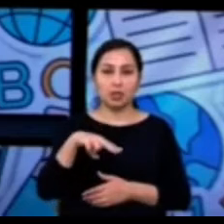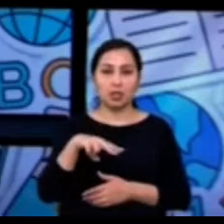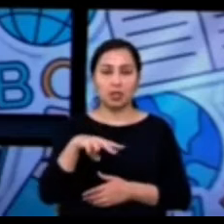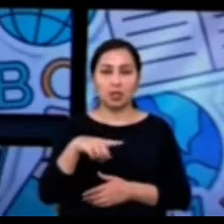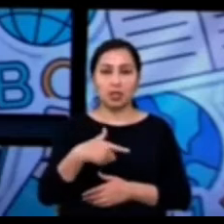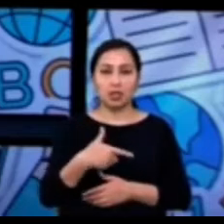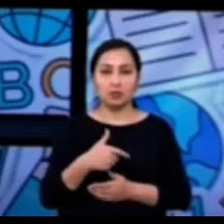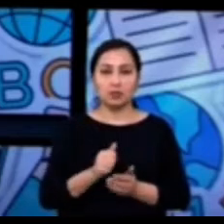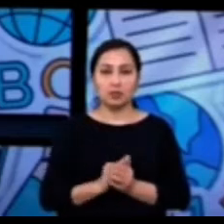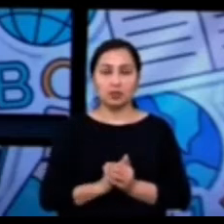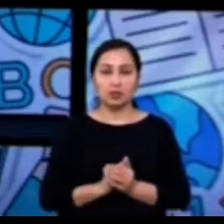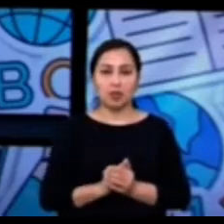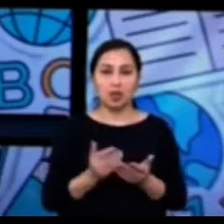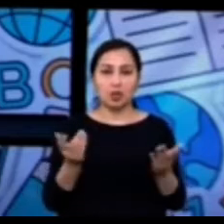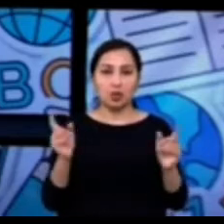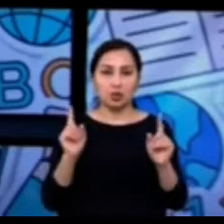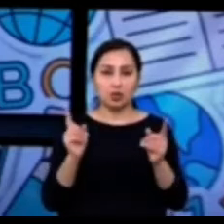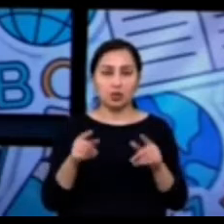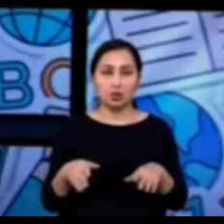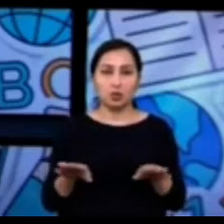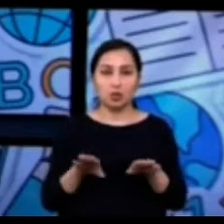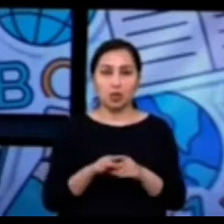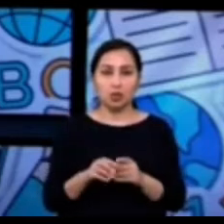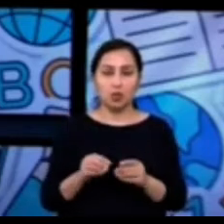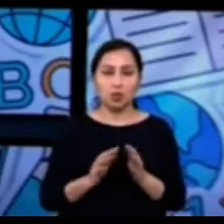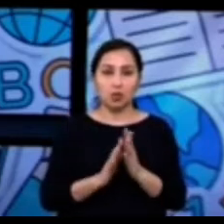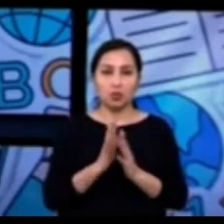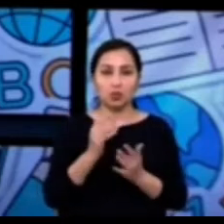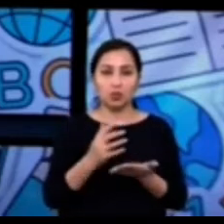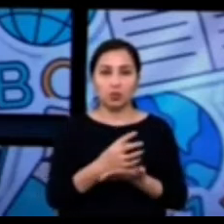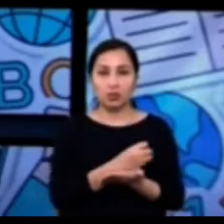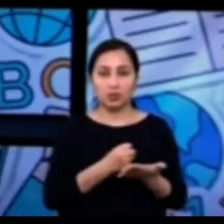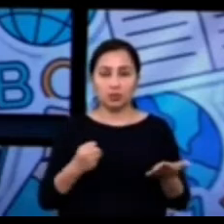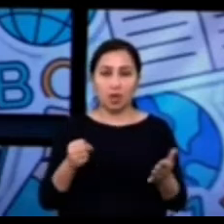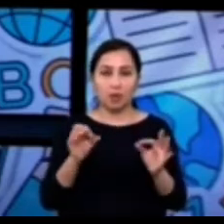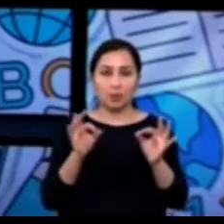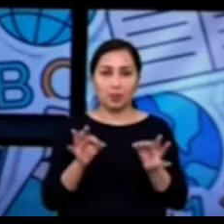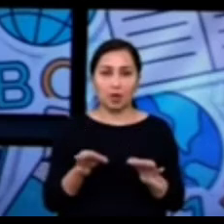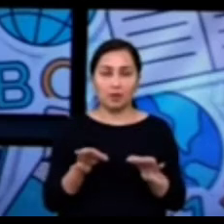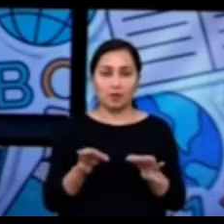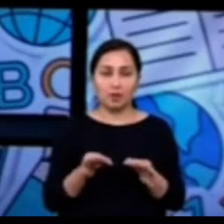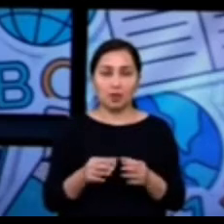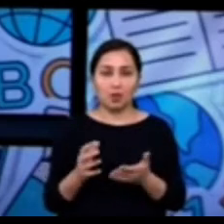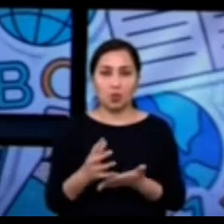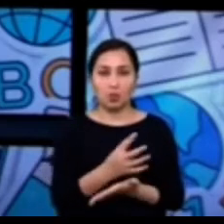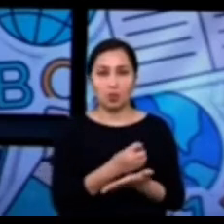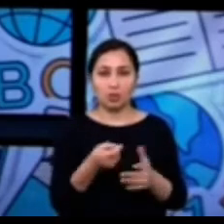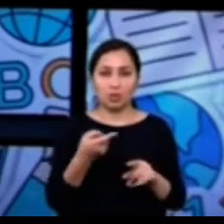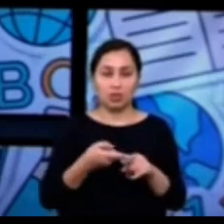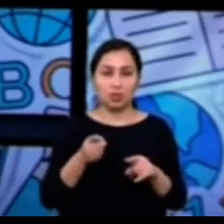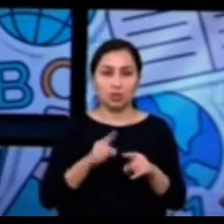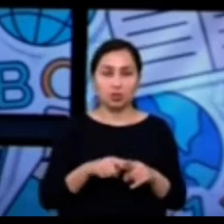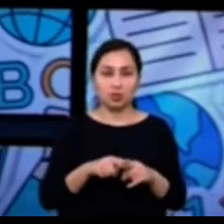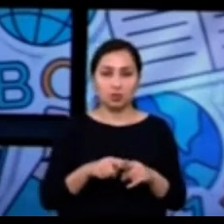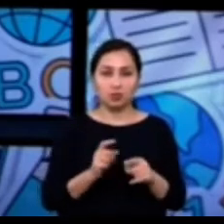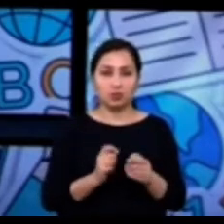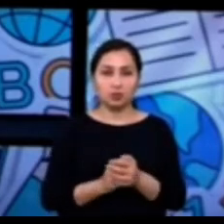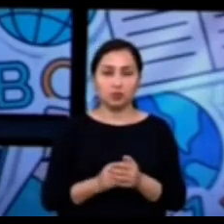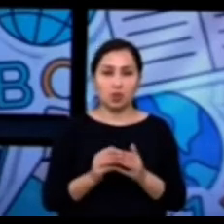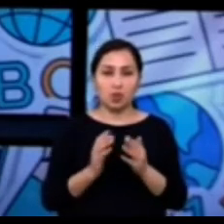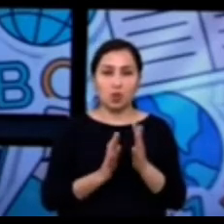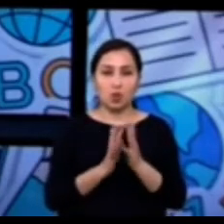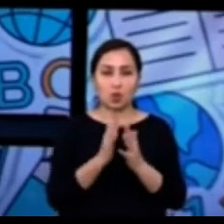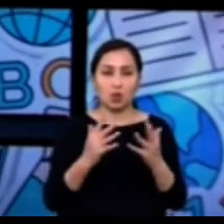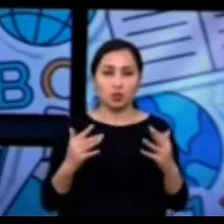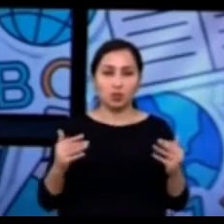согласными. А что такое урожай, ребята? Правильно, урожай – это собранные